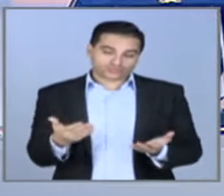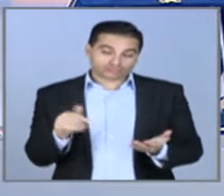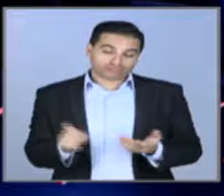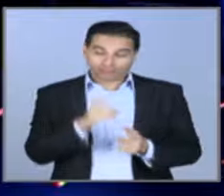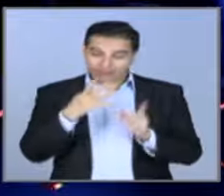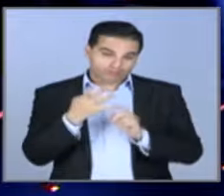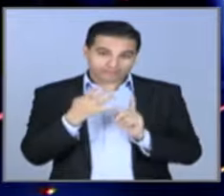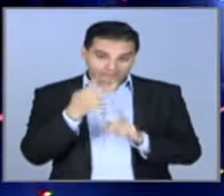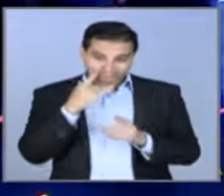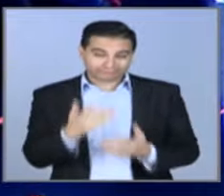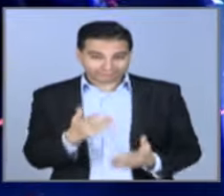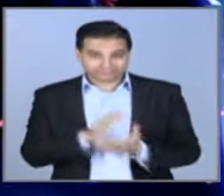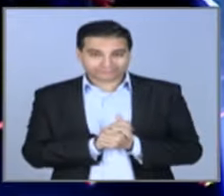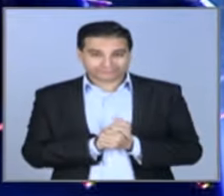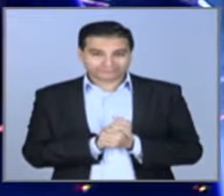السؤال الرابع،